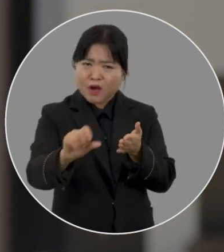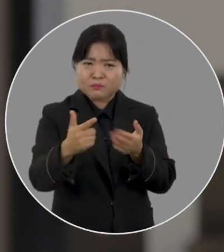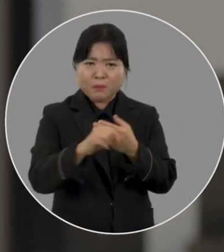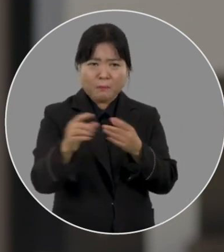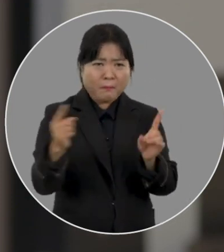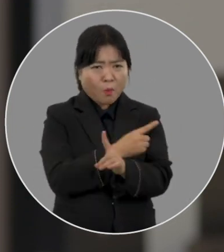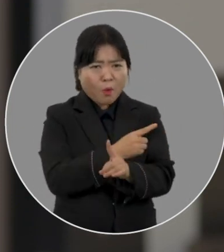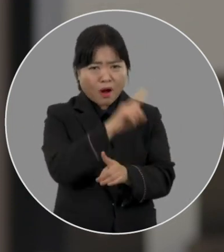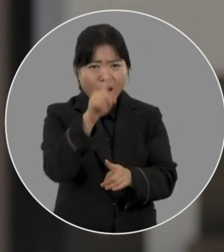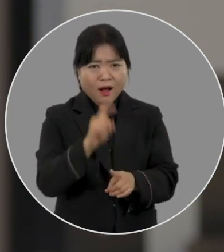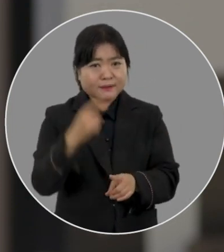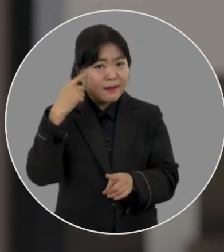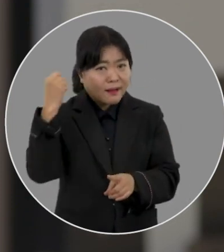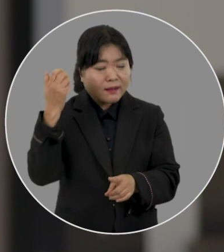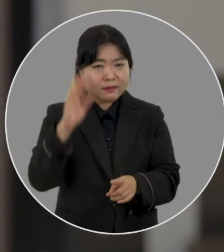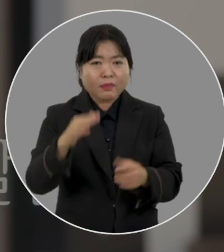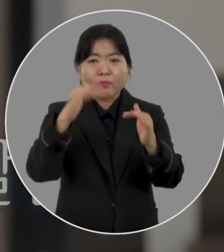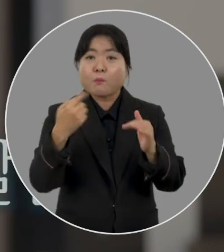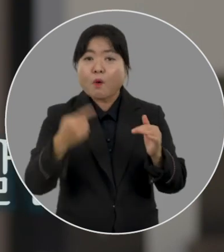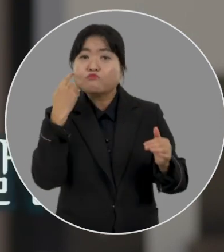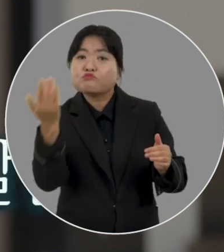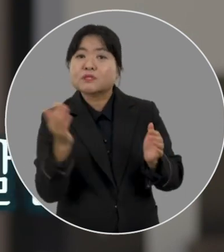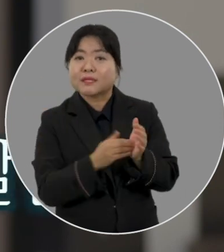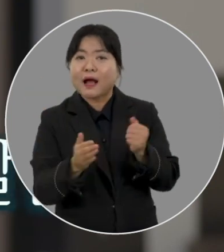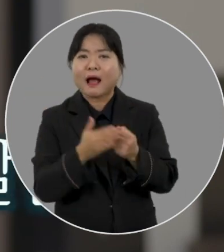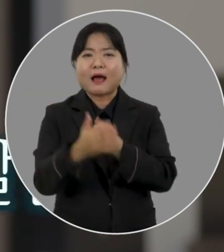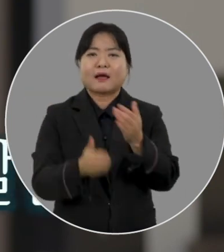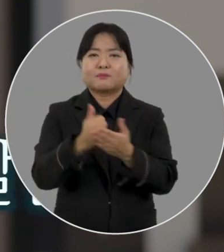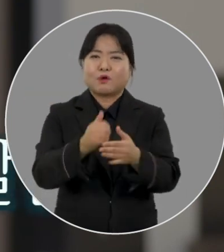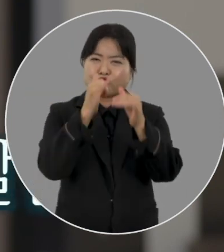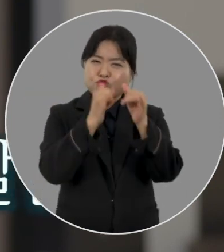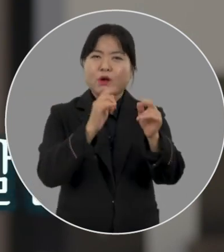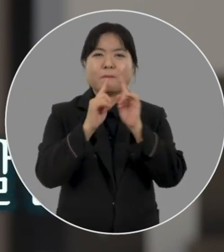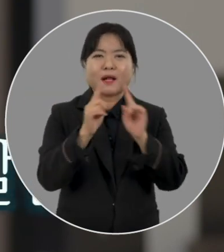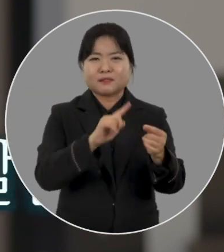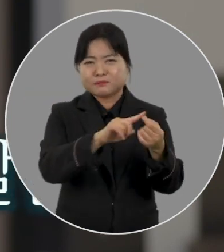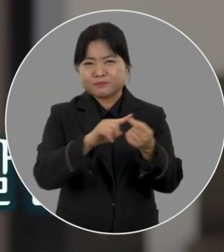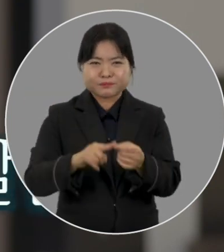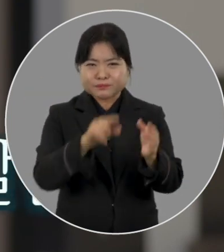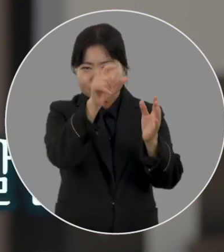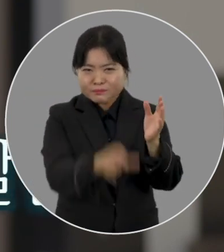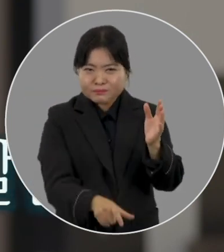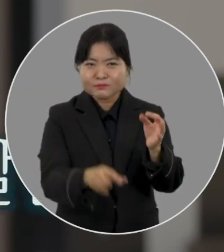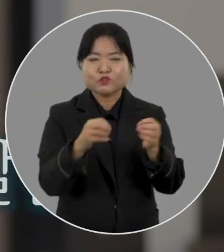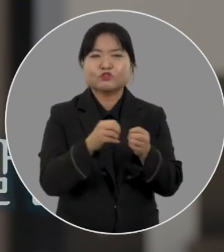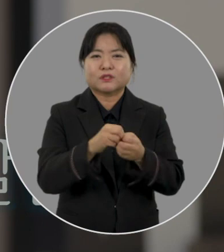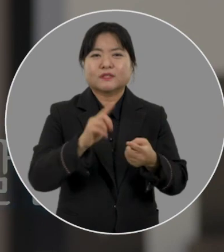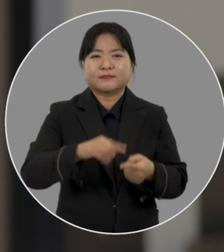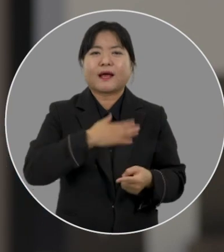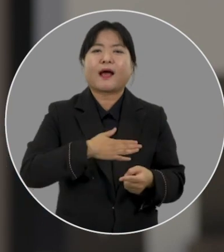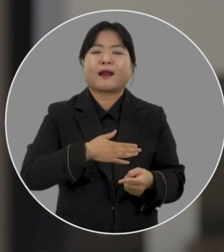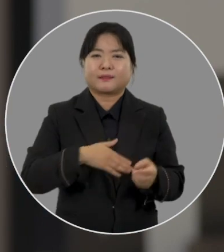그 내용이 뭐냐고 물어보니까 정말 하나님의 훌륭한 말씀이 절절히 새겨져 있는 구절이라는 것을